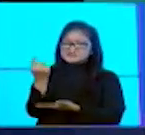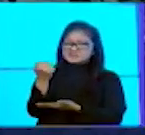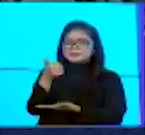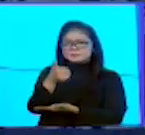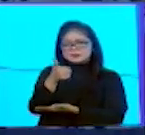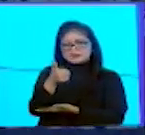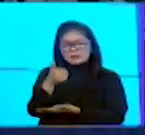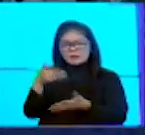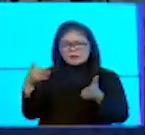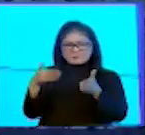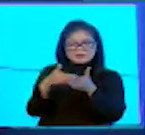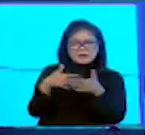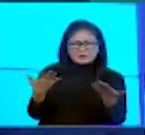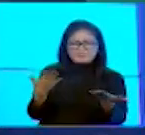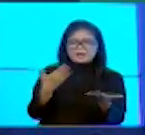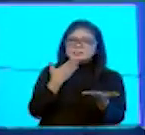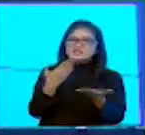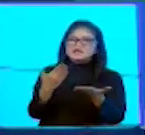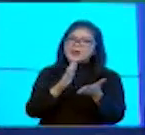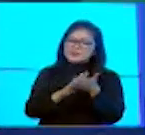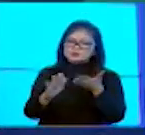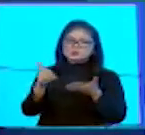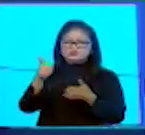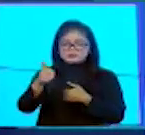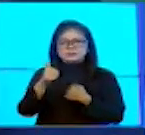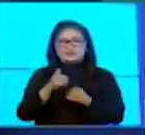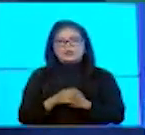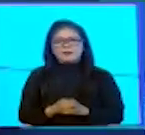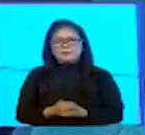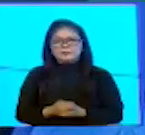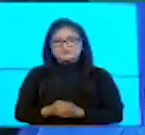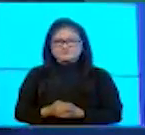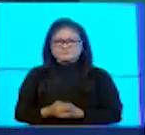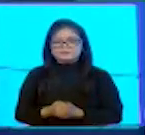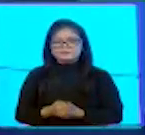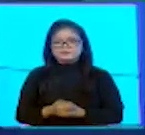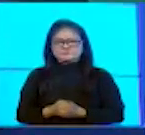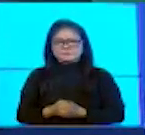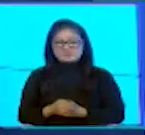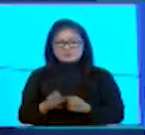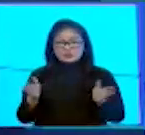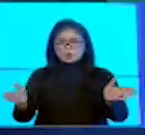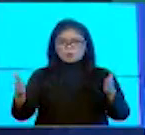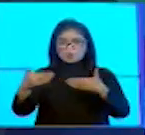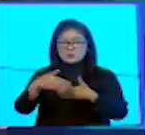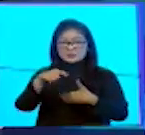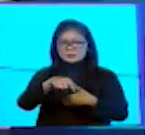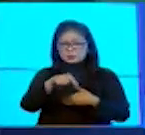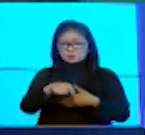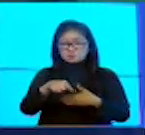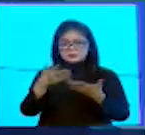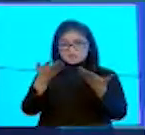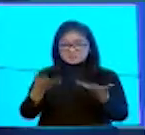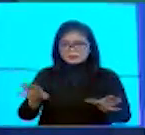kepada petugas. Jika pada ruang itu tidak bisa juga tuntas diselesaikan, maka akan kami bawa